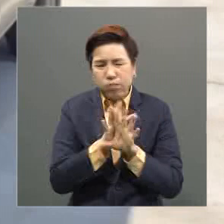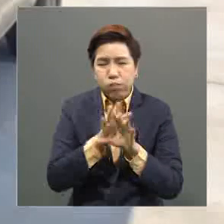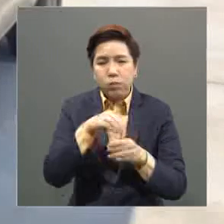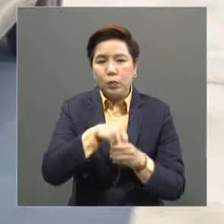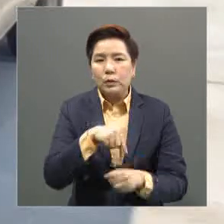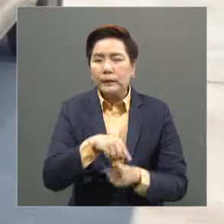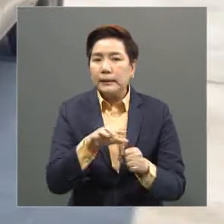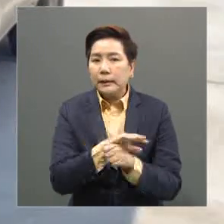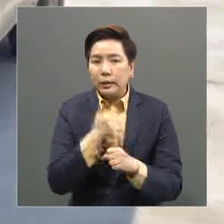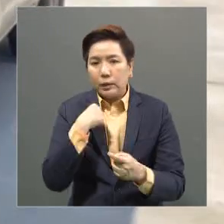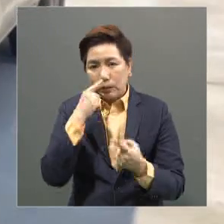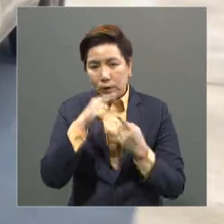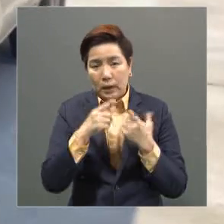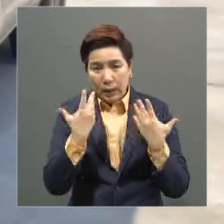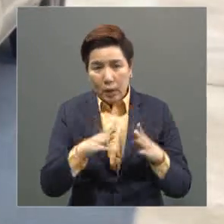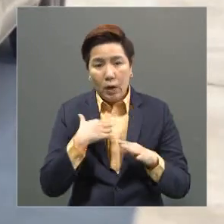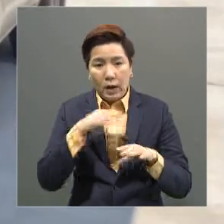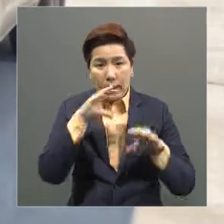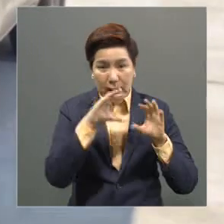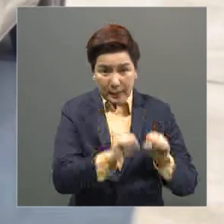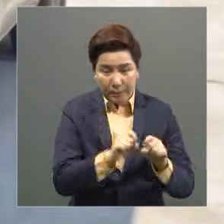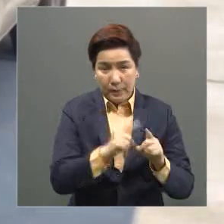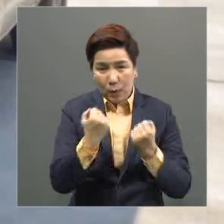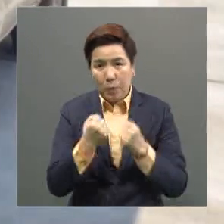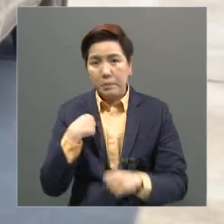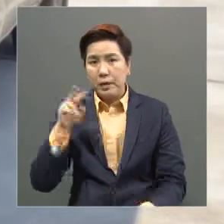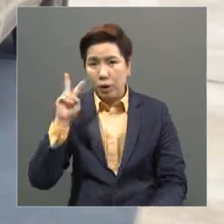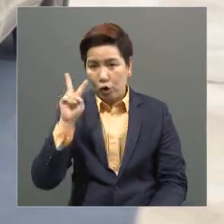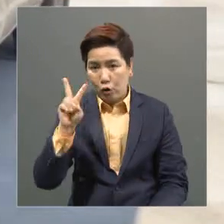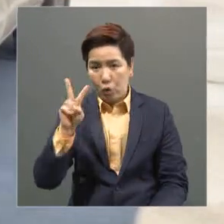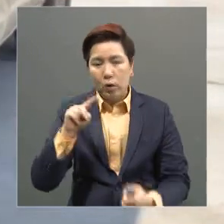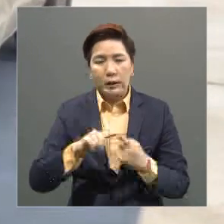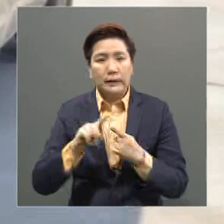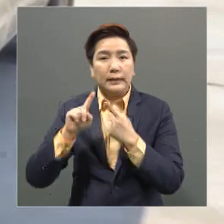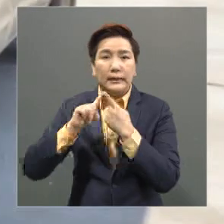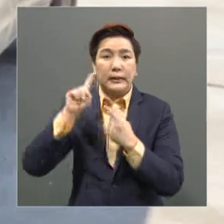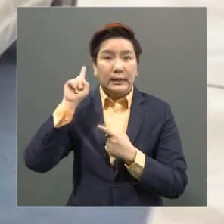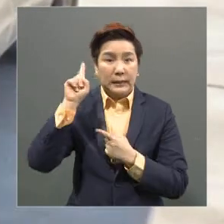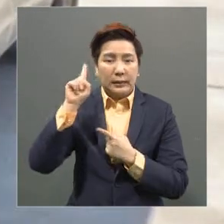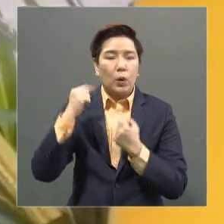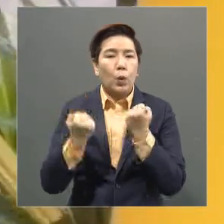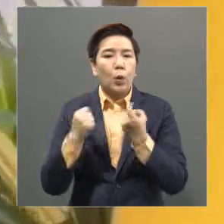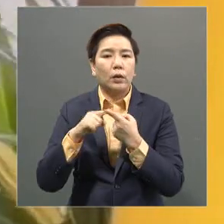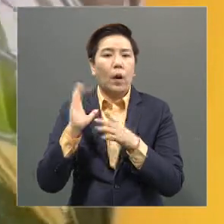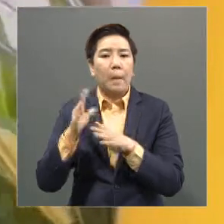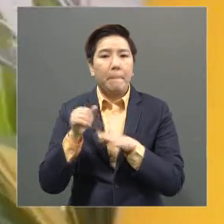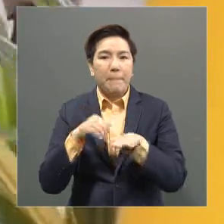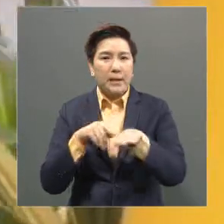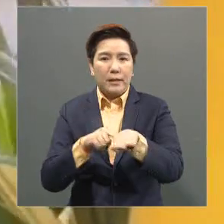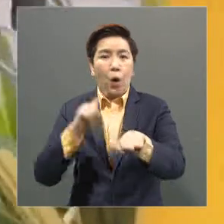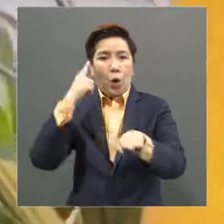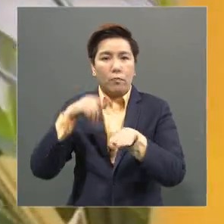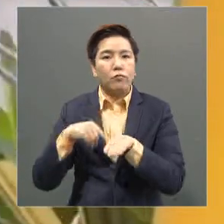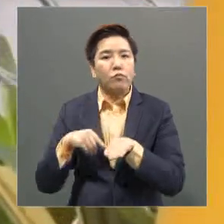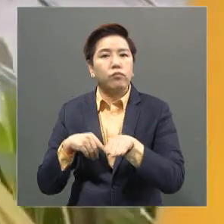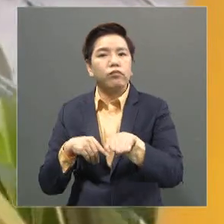เออนะครับนอกจากนี้นะครับยังสกัดจับรถยนต์ได้อีก 2คันนะคันที่ 1เนี่ยเป็นรถนำขบวนก็คือล่วงหน้า